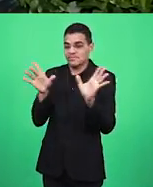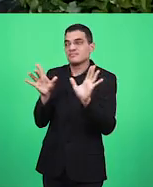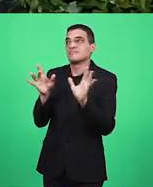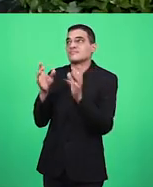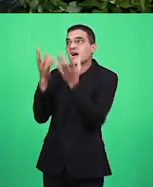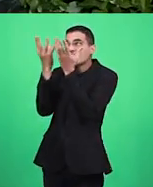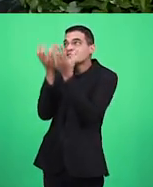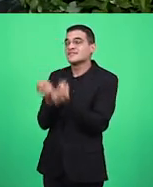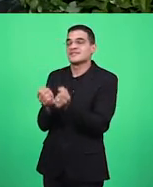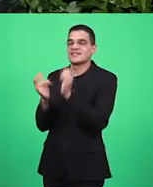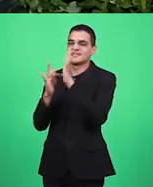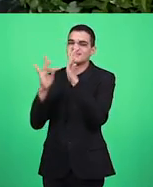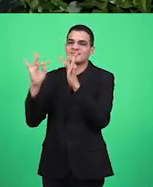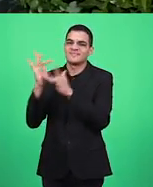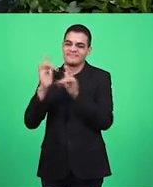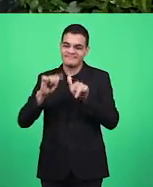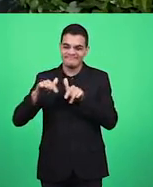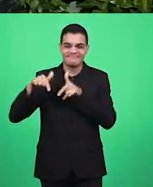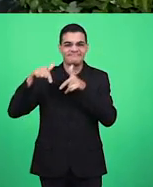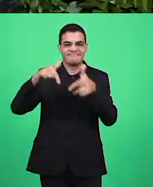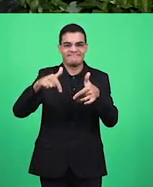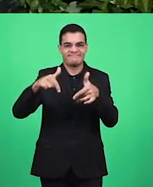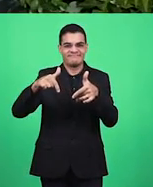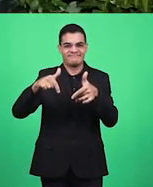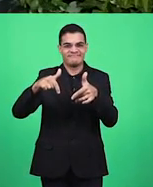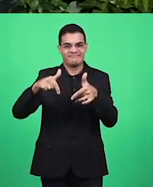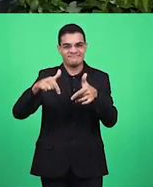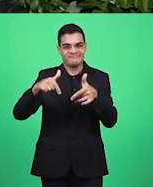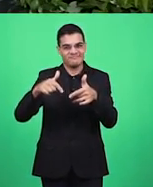войти в твою жизнь, Он хочет благословить тебя.